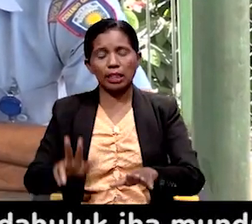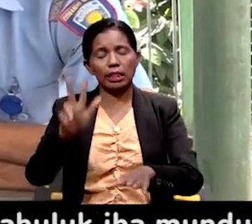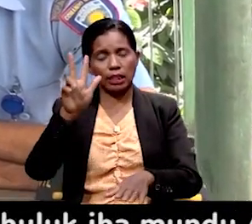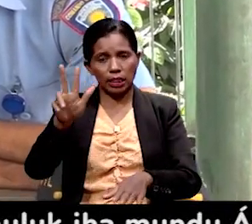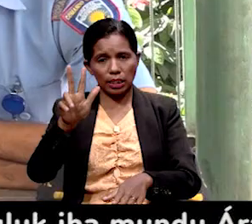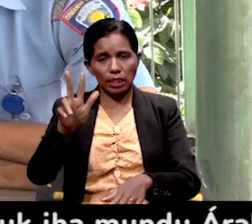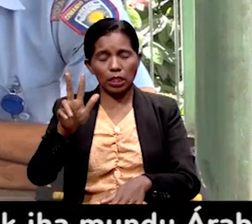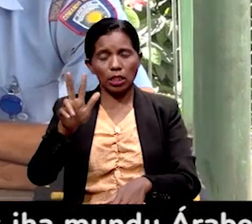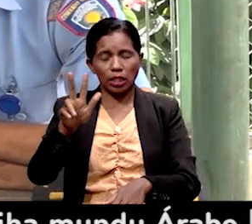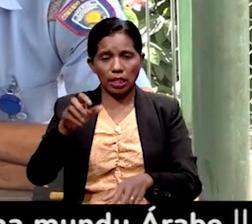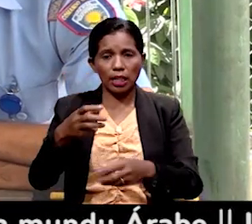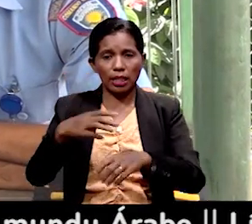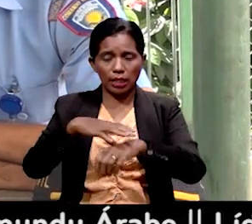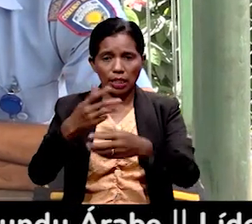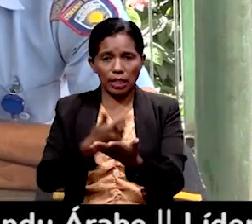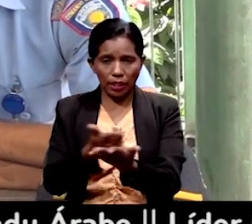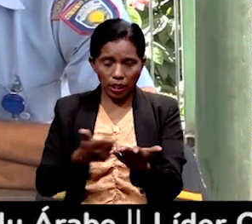maka